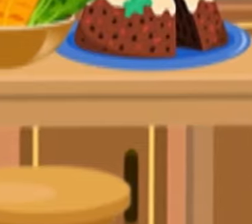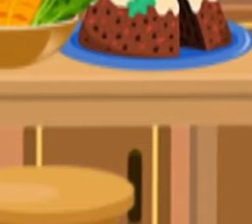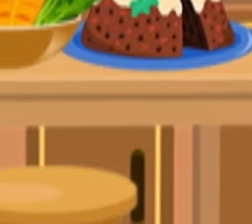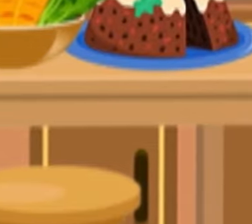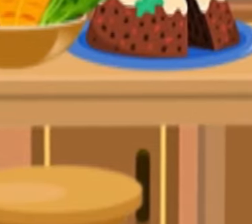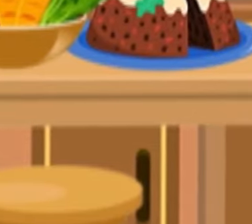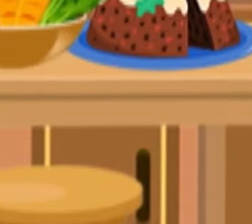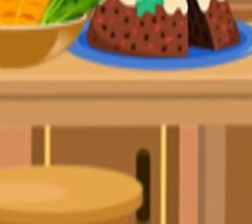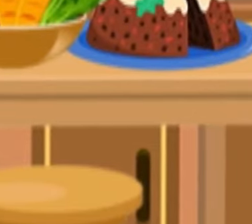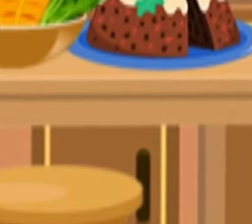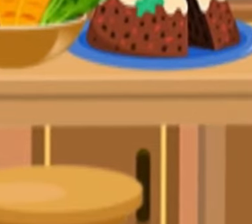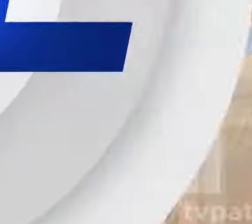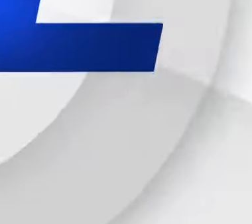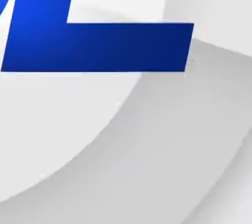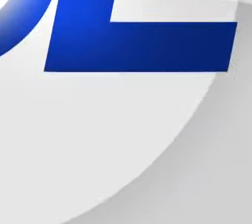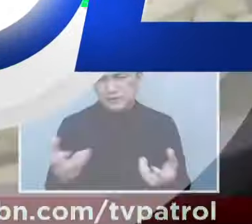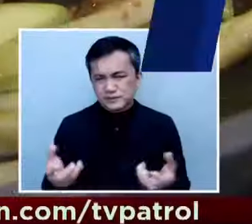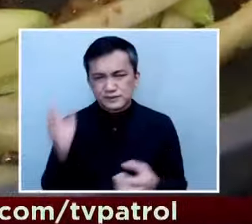Sige na.